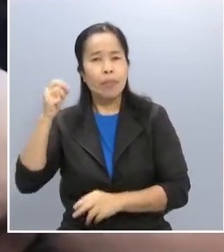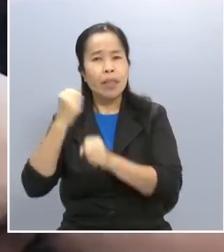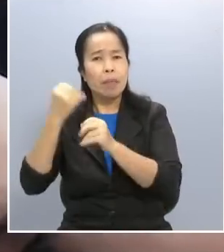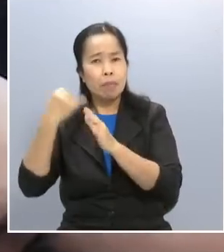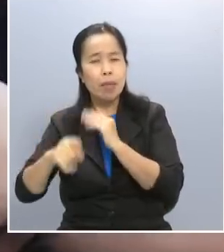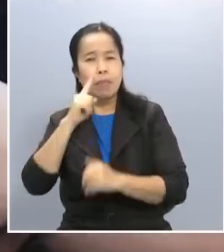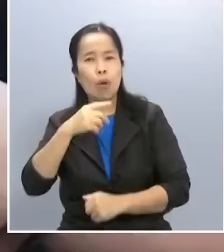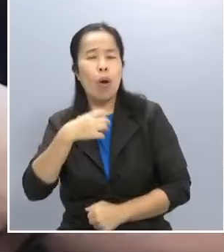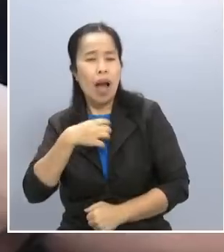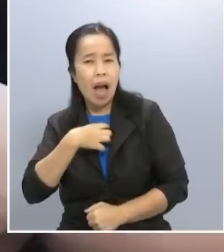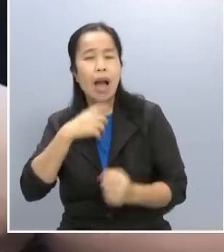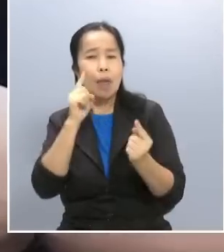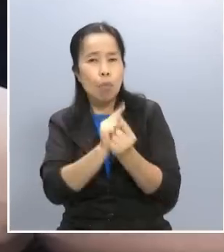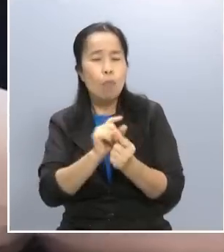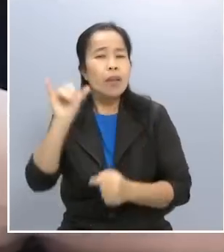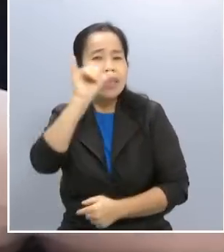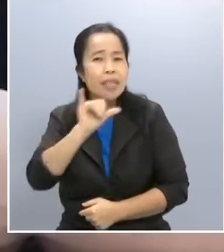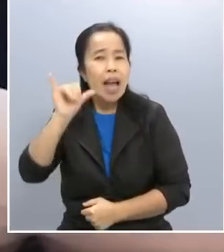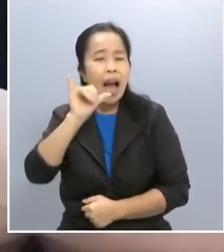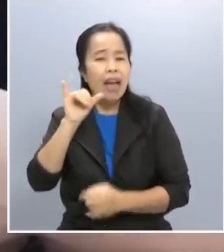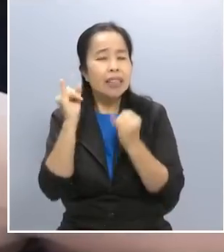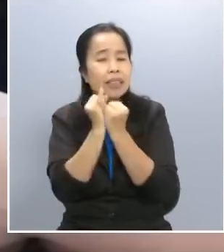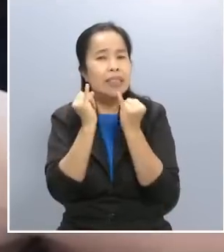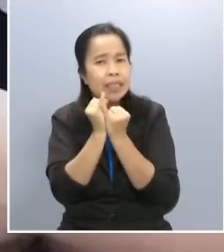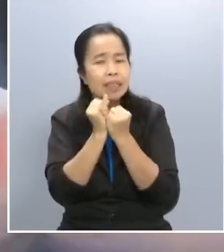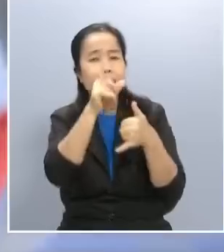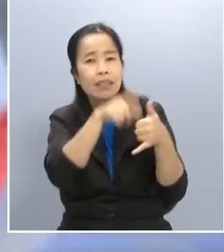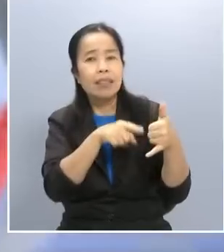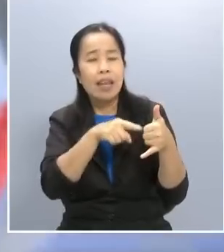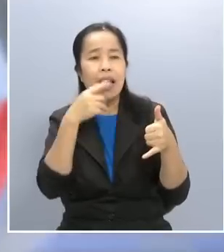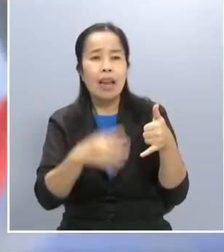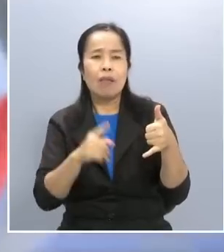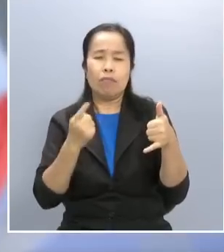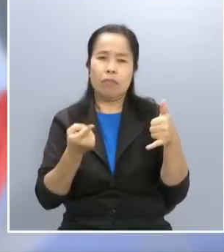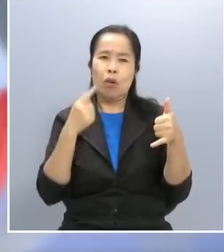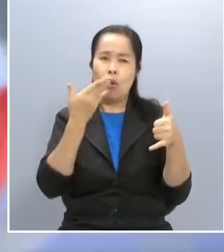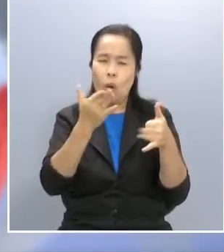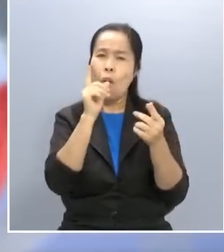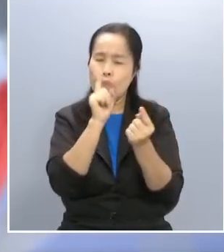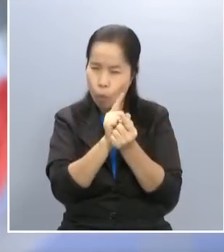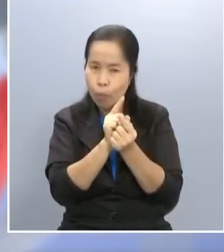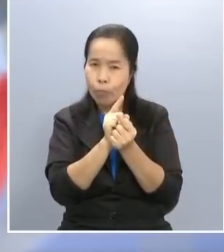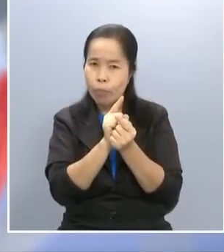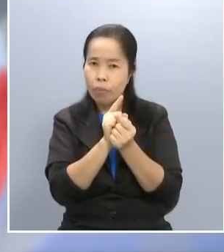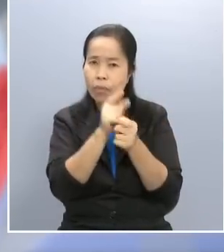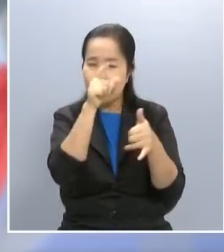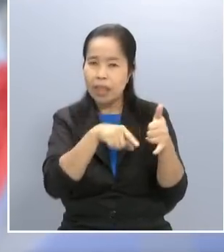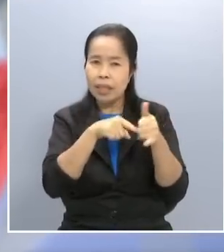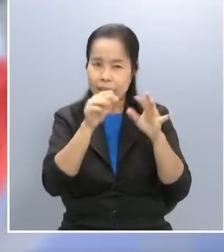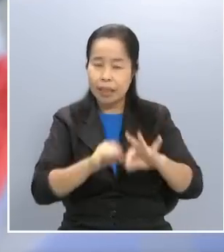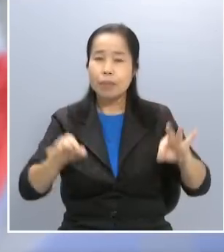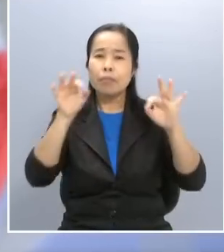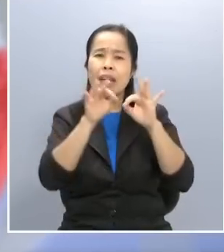ติสนิทกับทางฝั่งของแอมแล้วแอมบอกว่าขอเถอะนะขอเจอบุคคลสำคัญคน